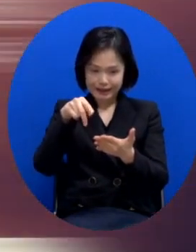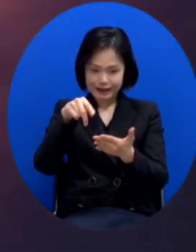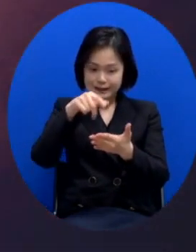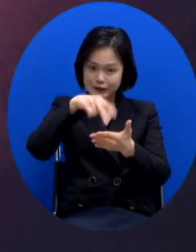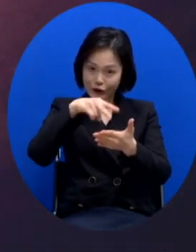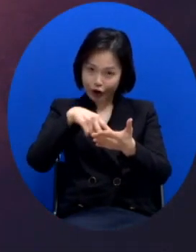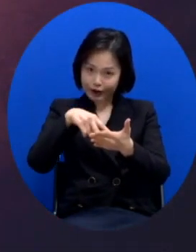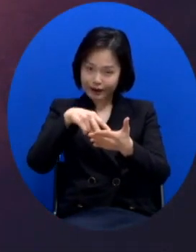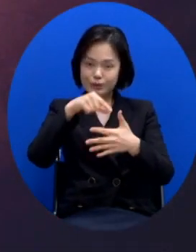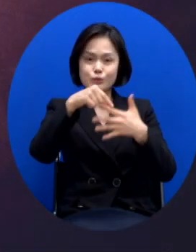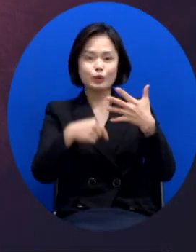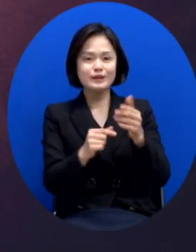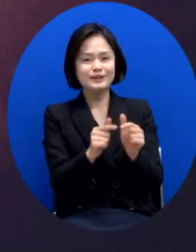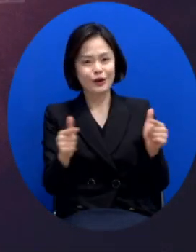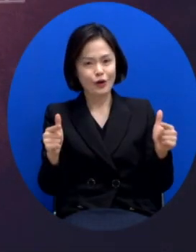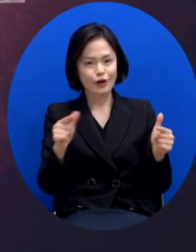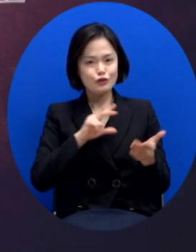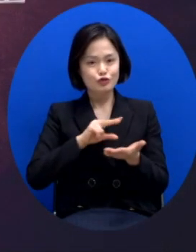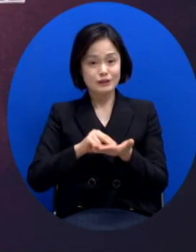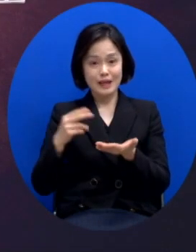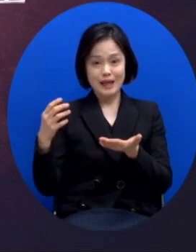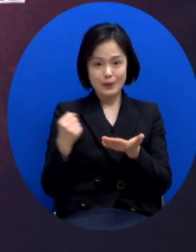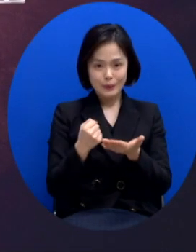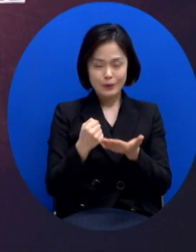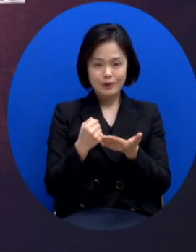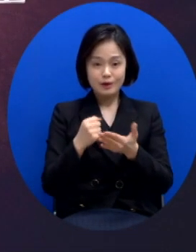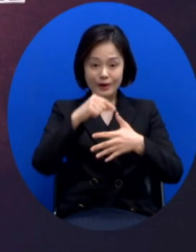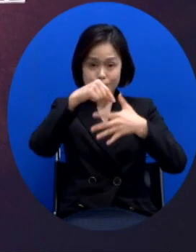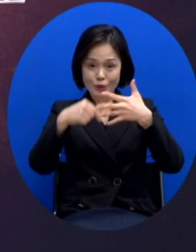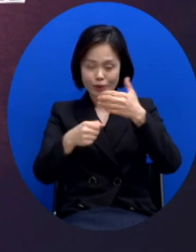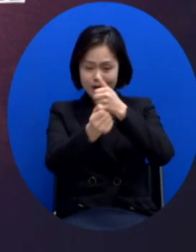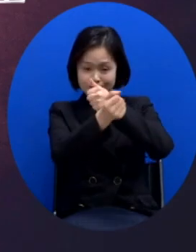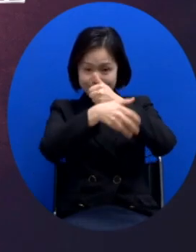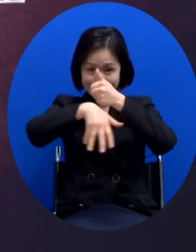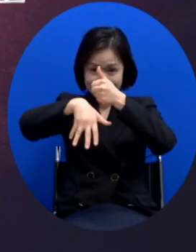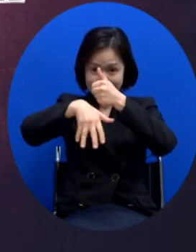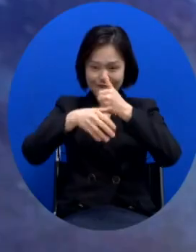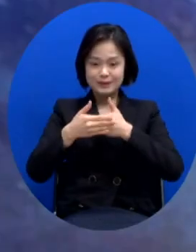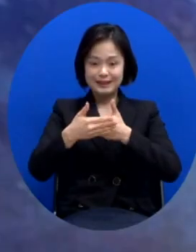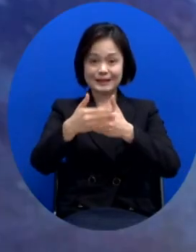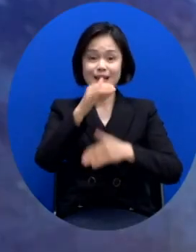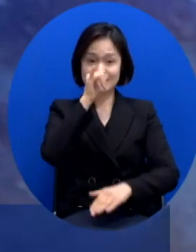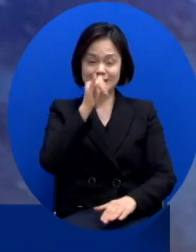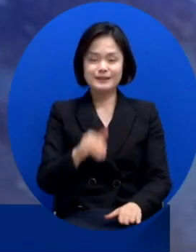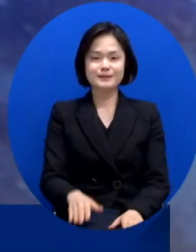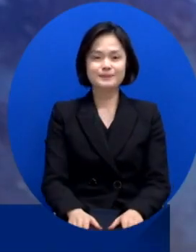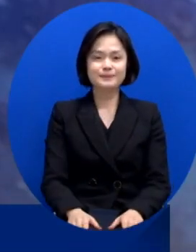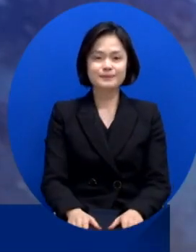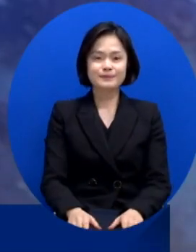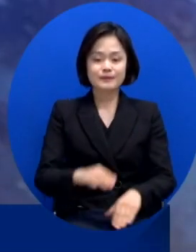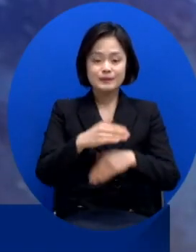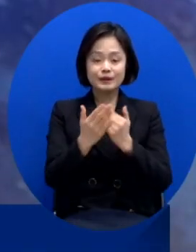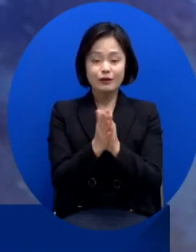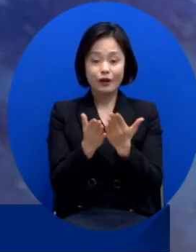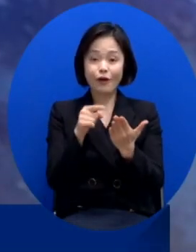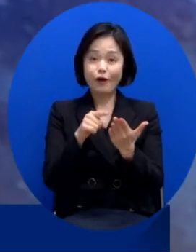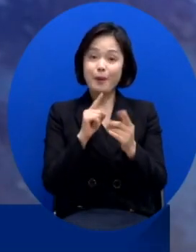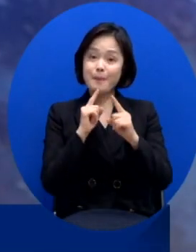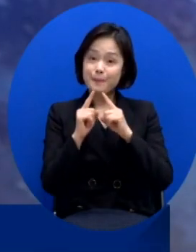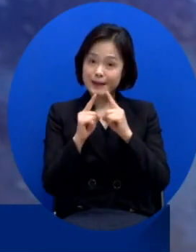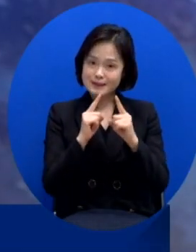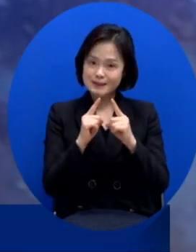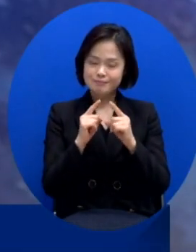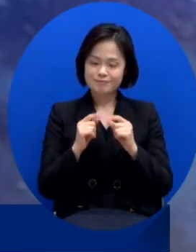성경 읽기 라는 공통 주제 아래 후속 프로그램들이 끊임없이 이어집니다 이렇게 성경 말씀을 열심히